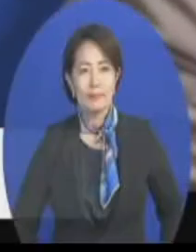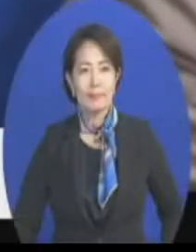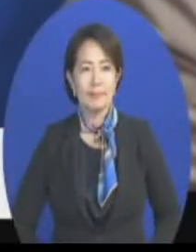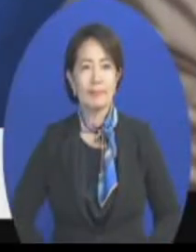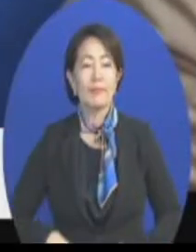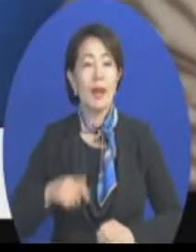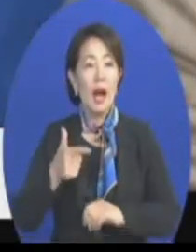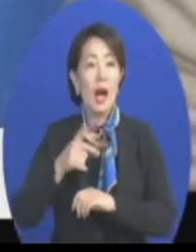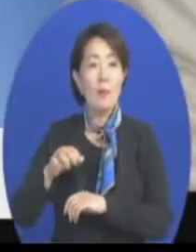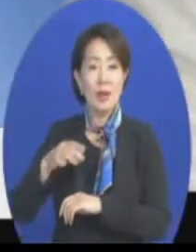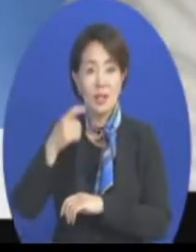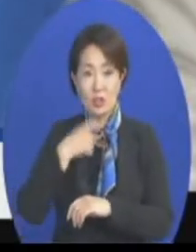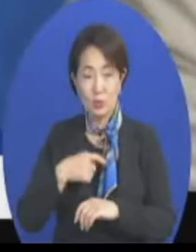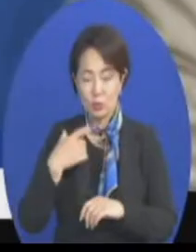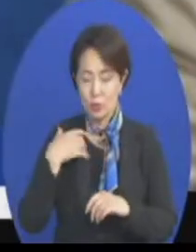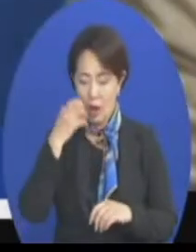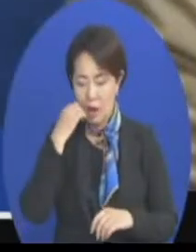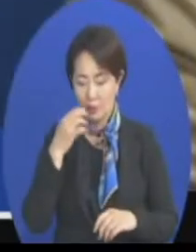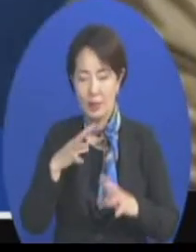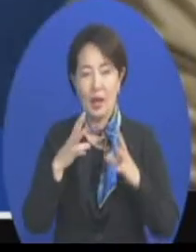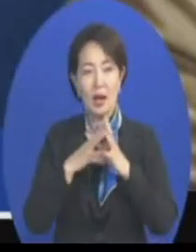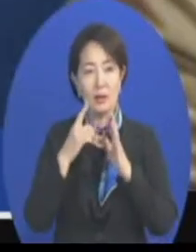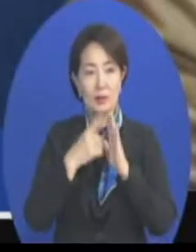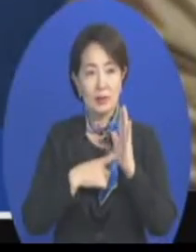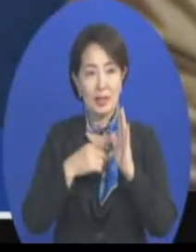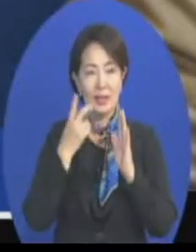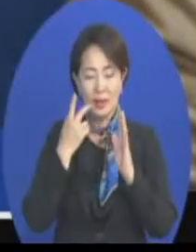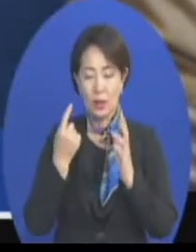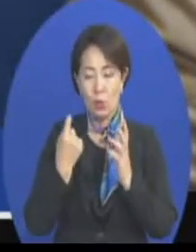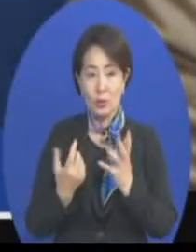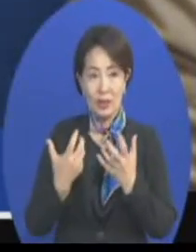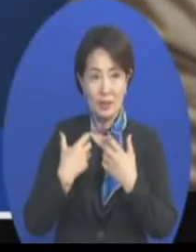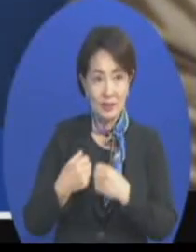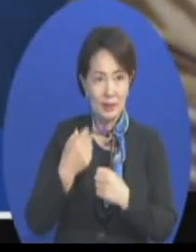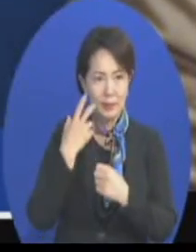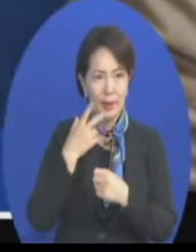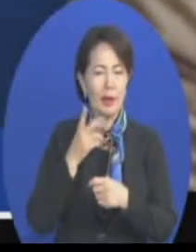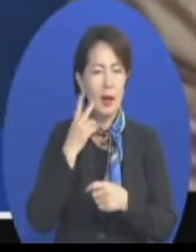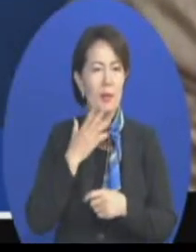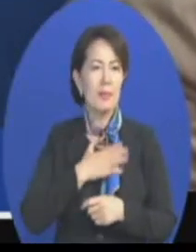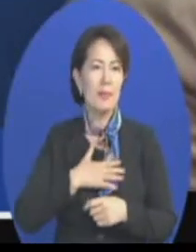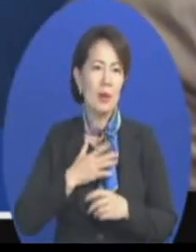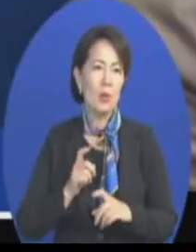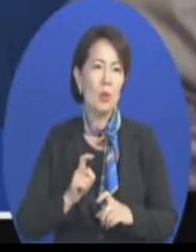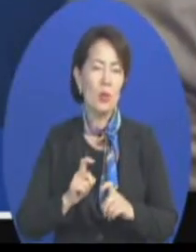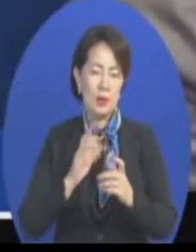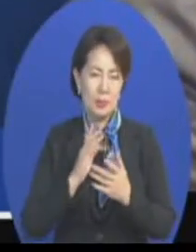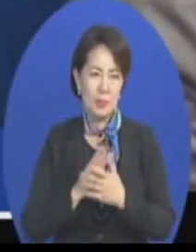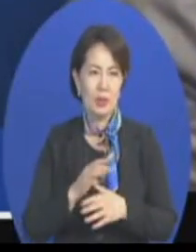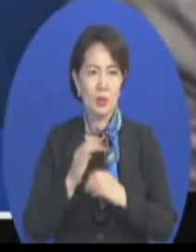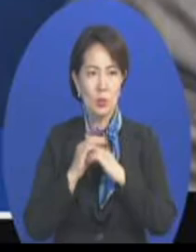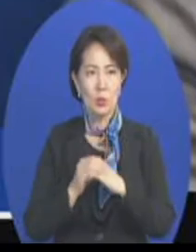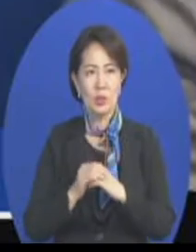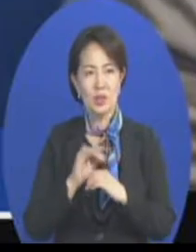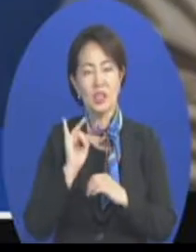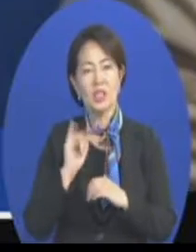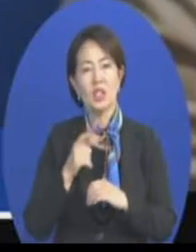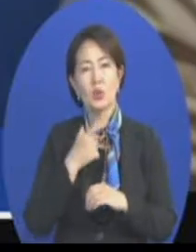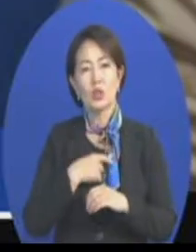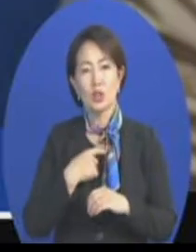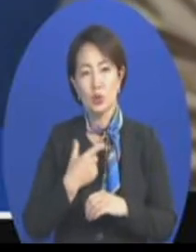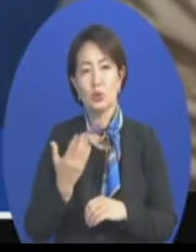Гэсэн ахмад 10 сарын баяраар та хүлээж авдаг, маш баярддаг хүндтэй хүрдэг шүү